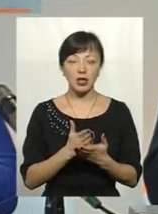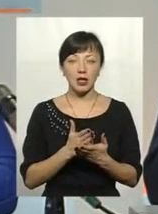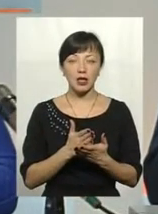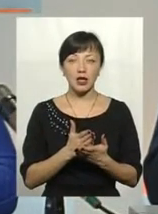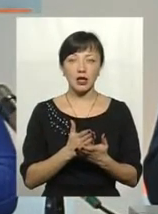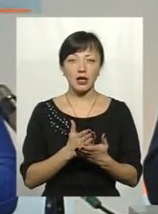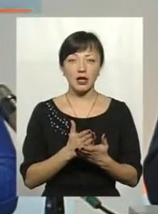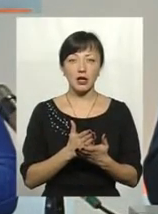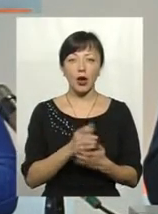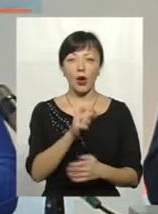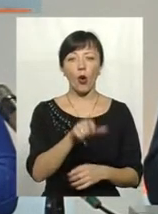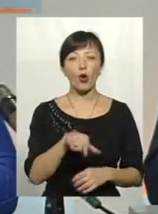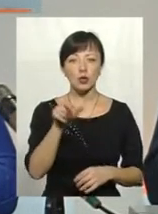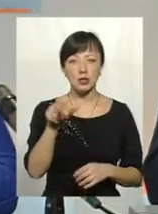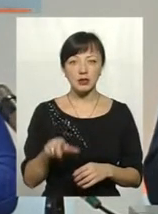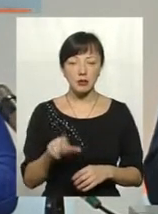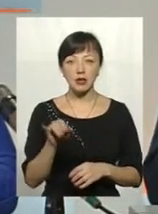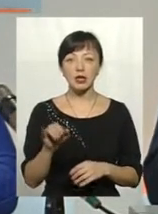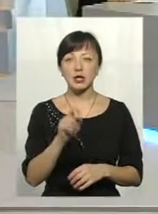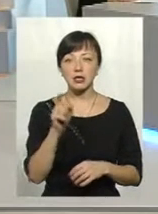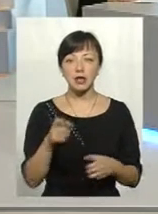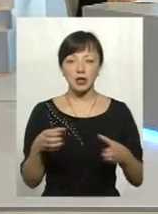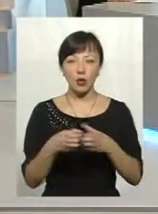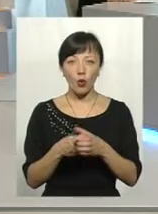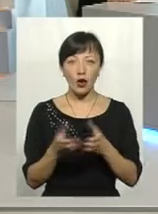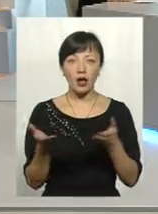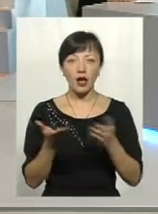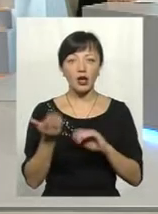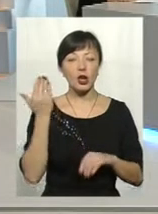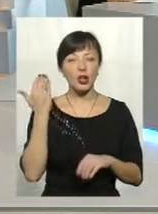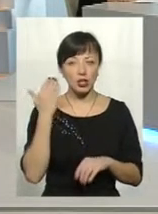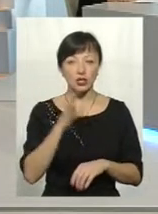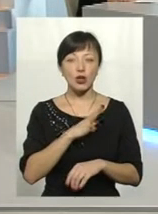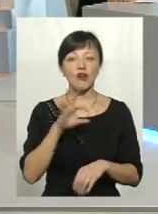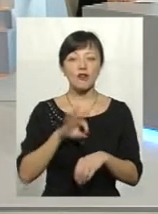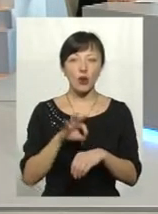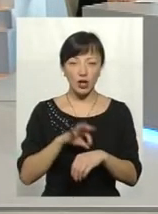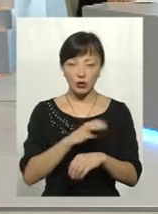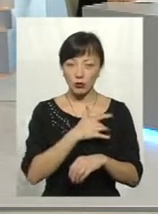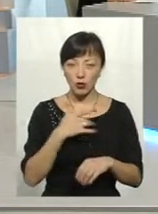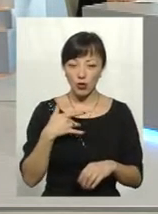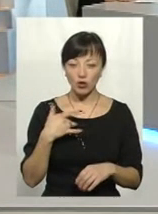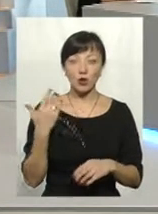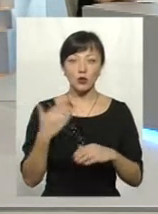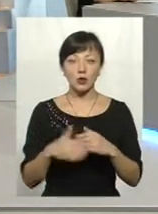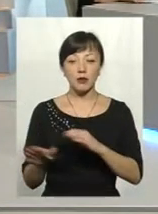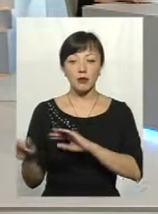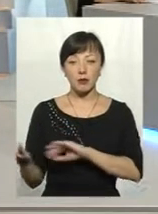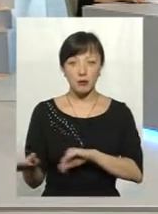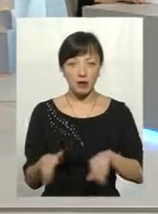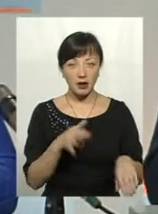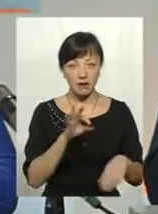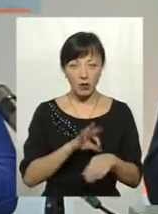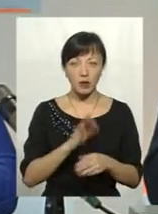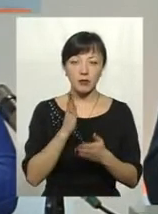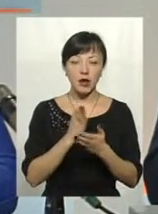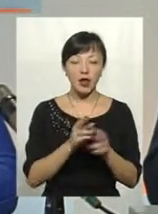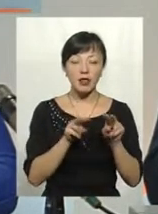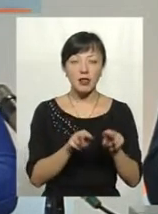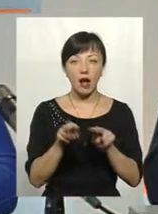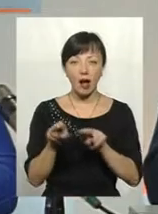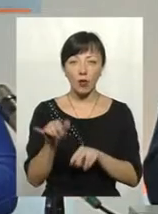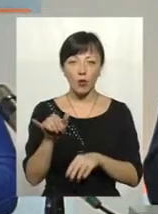3 тисячі осіб із категорії тих, які раніше хворіли на туберкульоз, але вже перехворіли і перебувають під наглядом